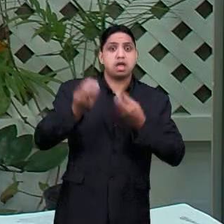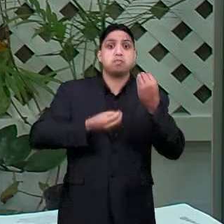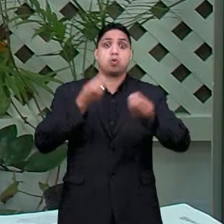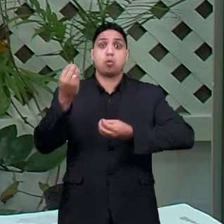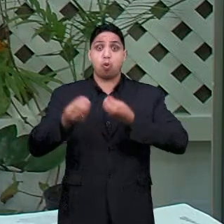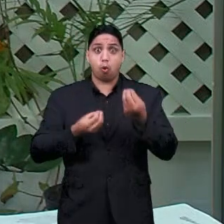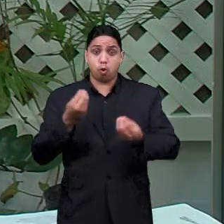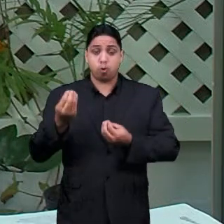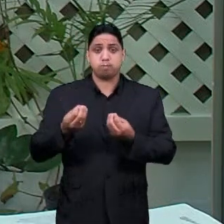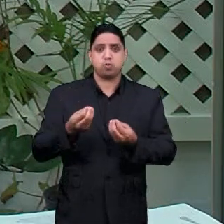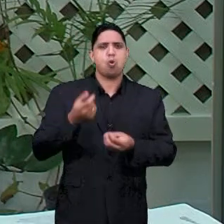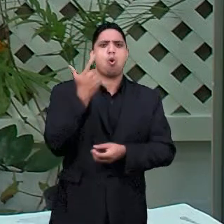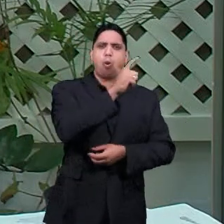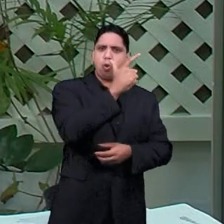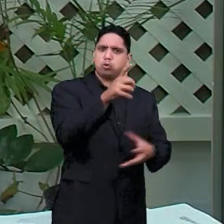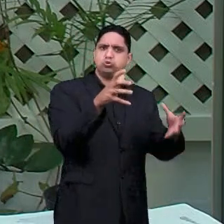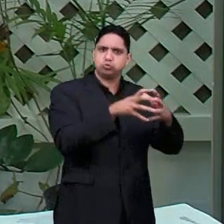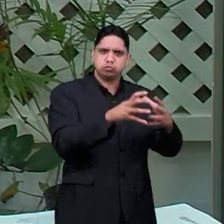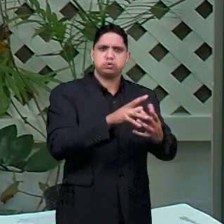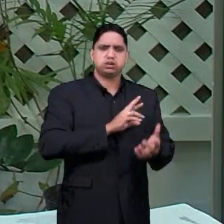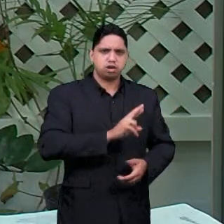aller, d'autres groupes aussi.